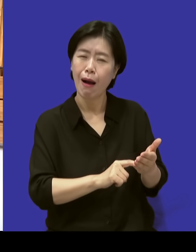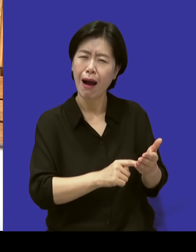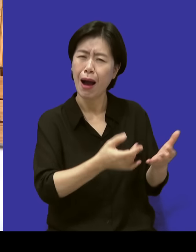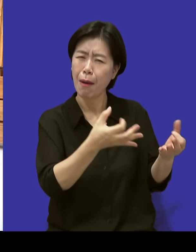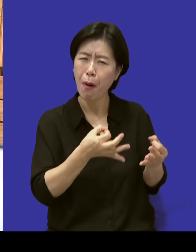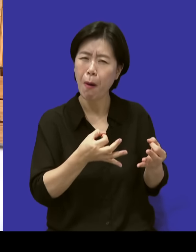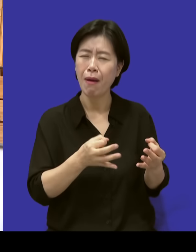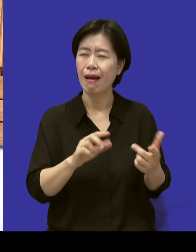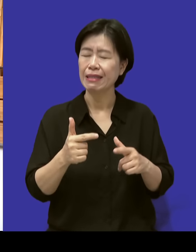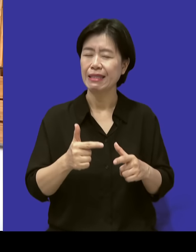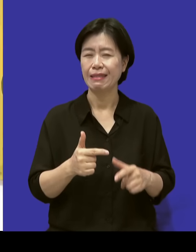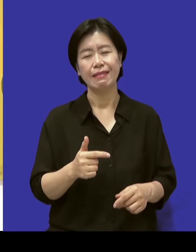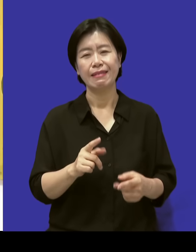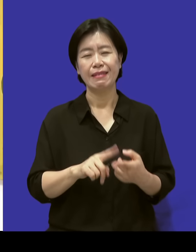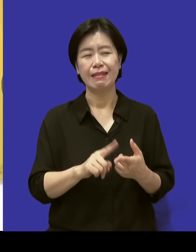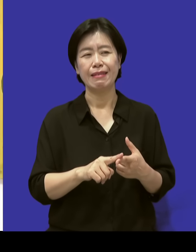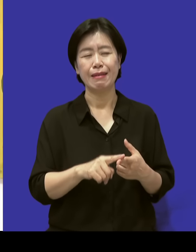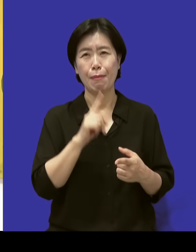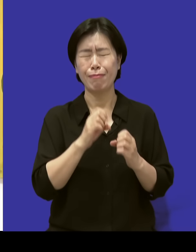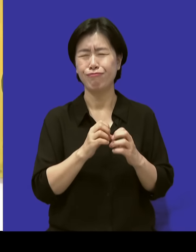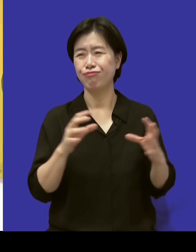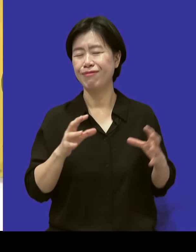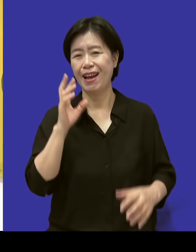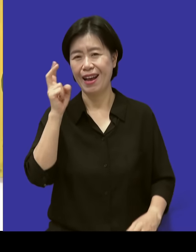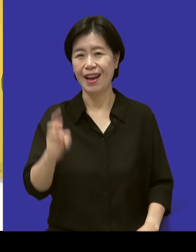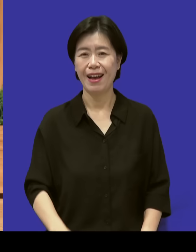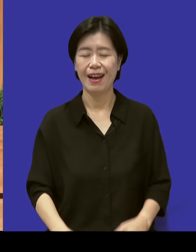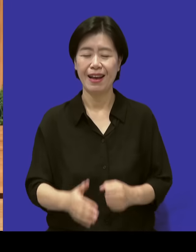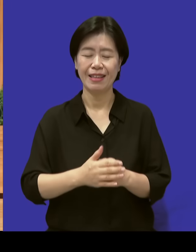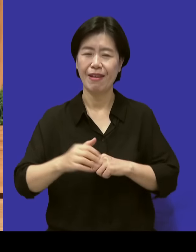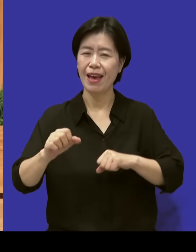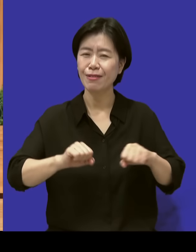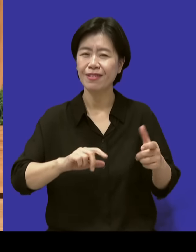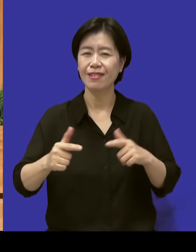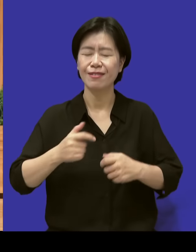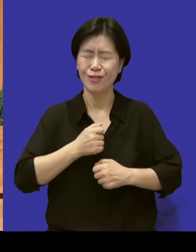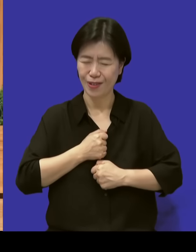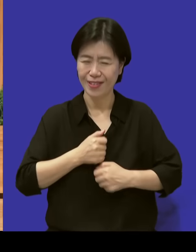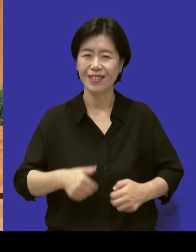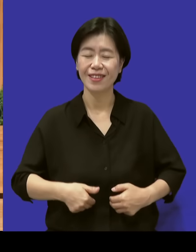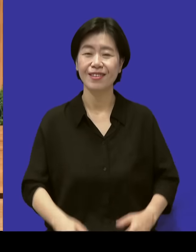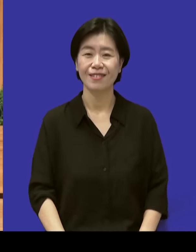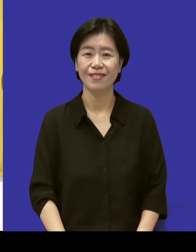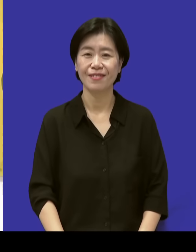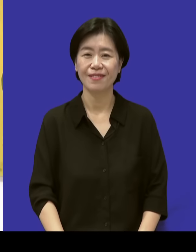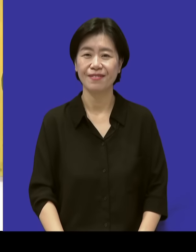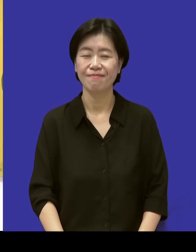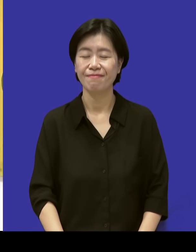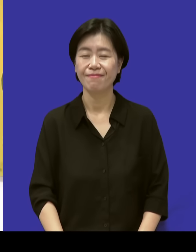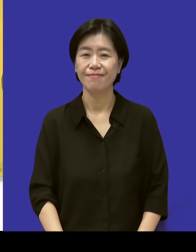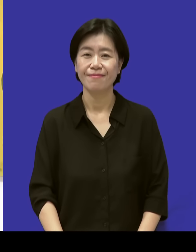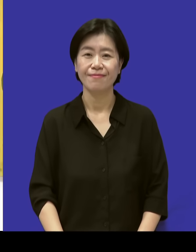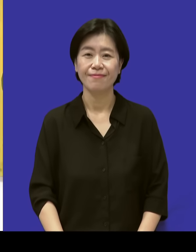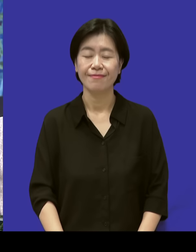이렇게 읽을 수도 있잖아요. 더 행동 가지가 좀 조심하게 되더라고요. 그렇겠네요. 아, 네. 전 세계인이 봤으니까. 아, 네